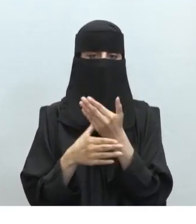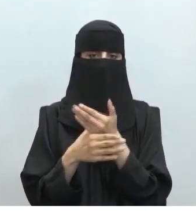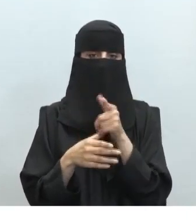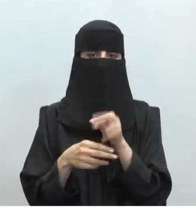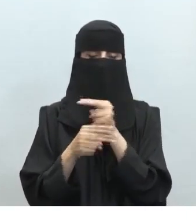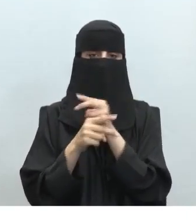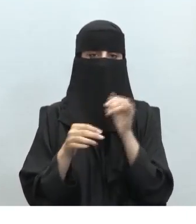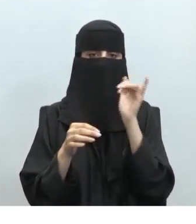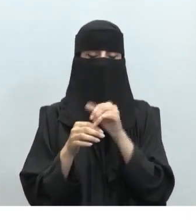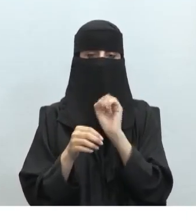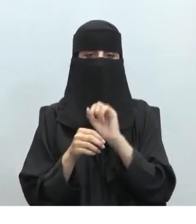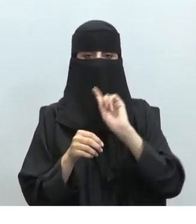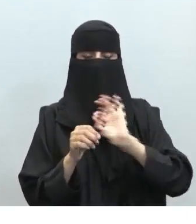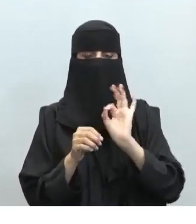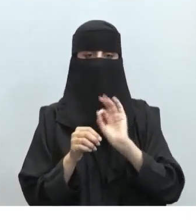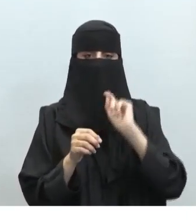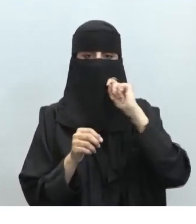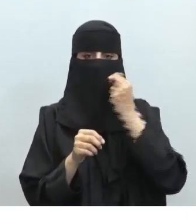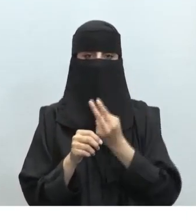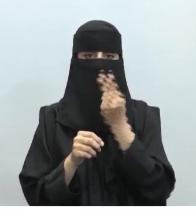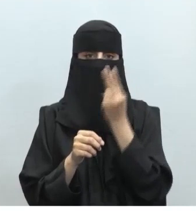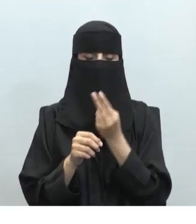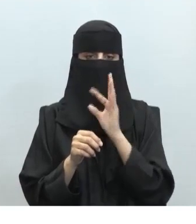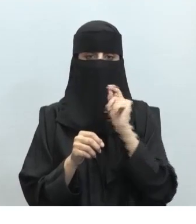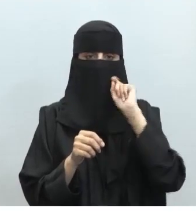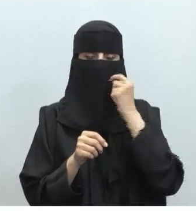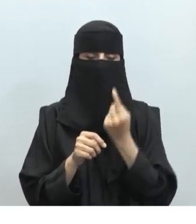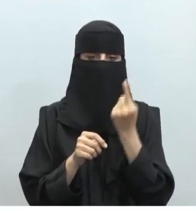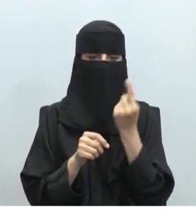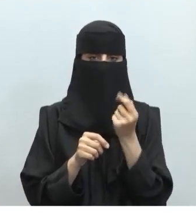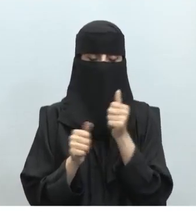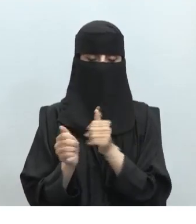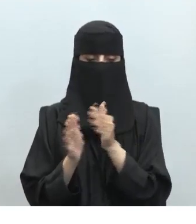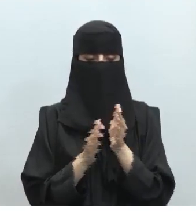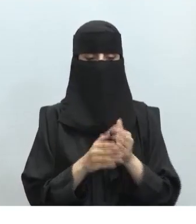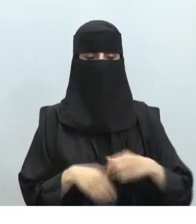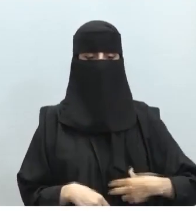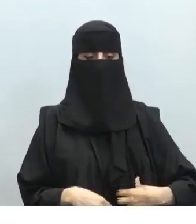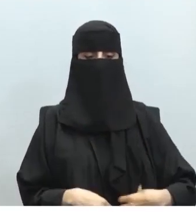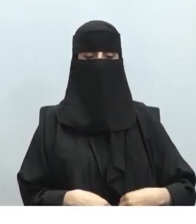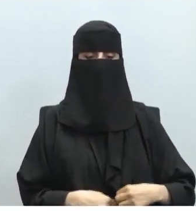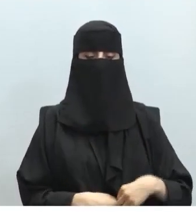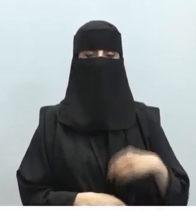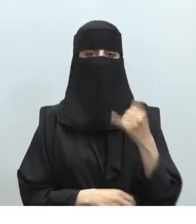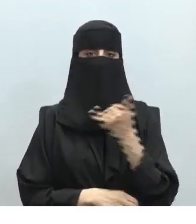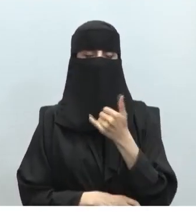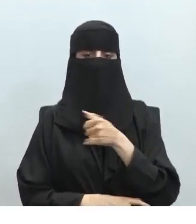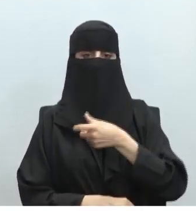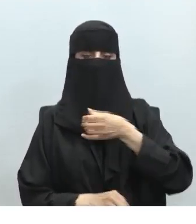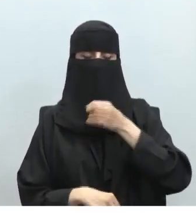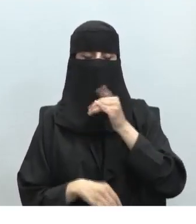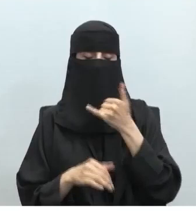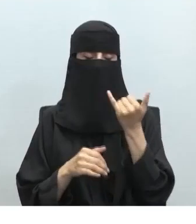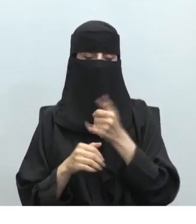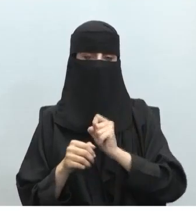لان احد مكوناته كسكر ثنائي والسكر الاحادي الجلاكتوز ومثل ما ذكرنا اهم طريقه وابرز طريقه للعلاج